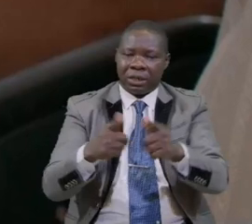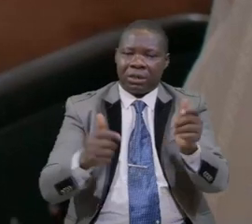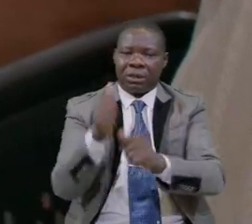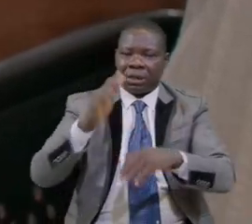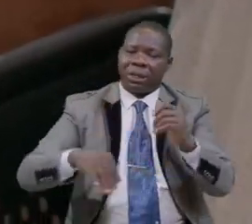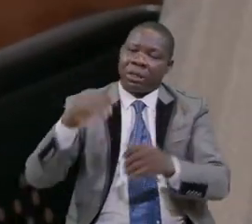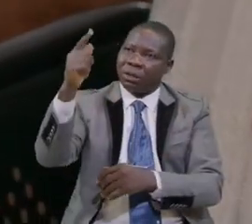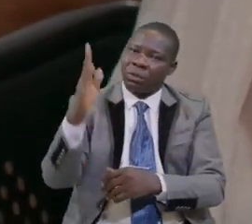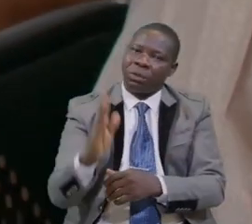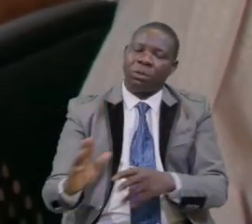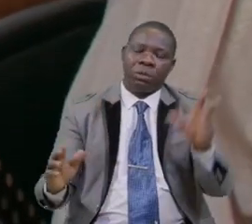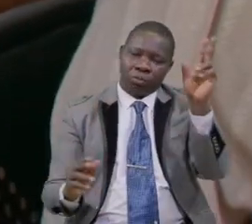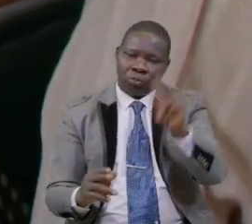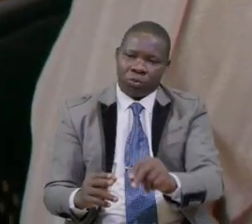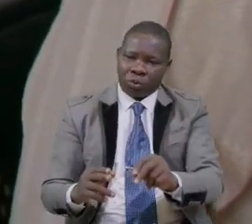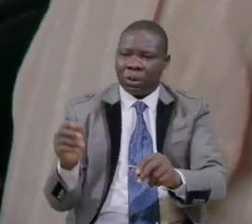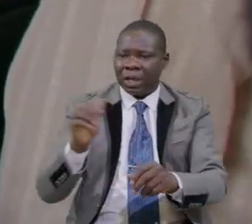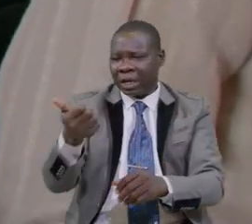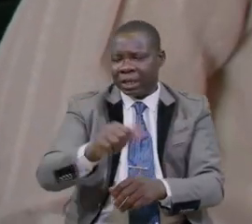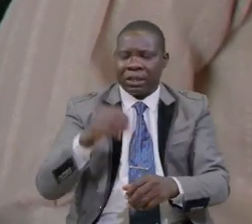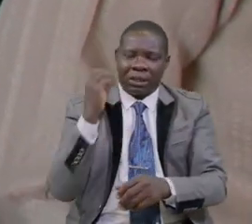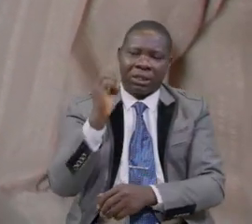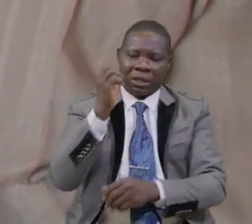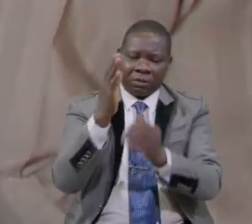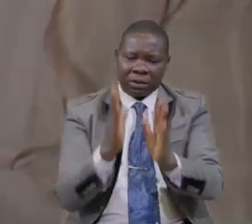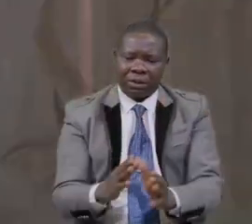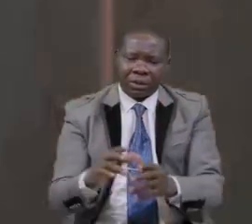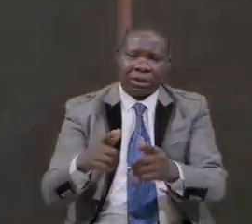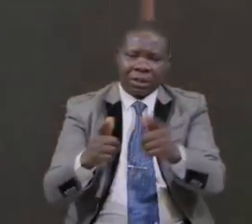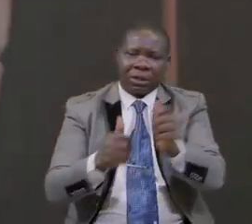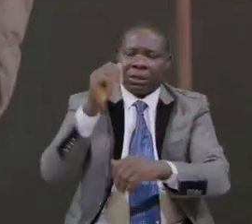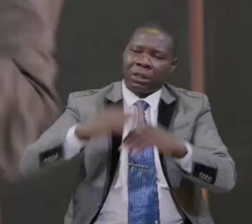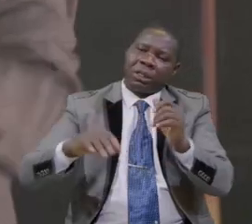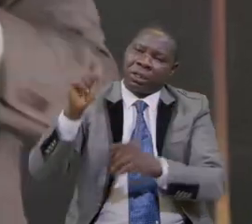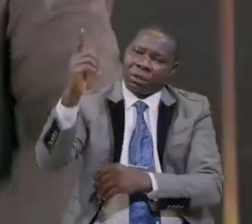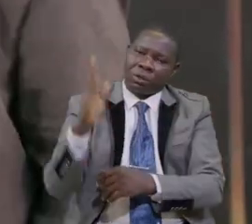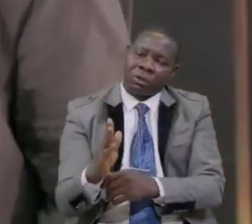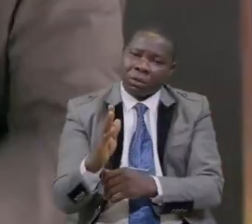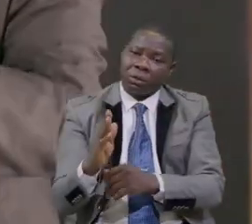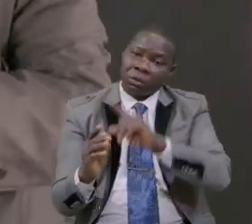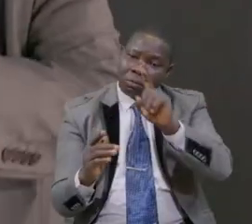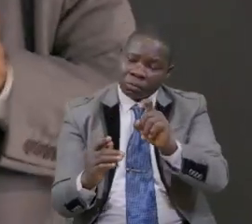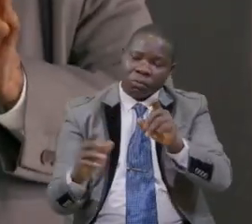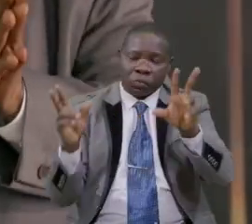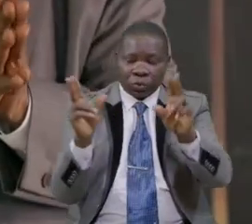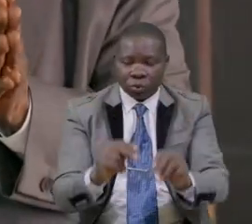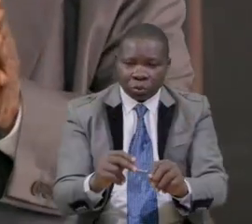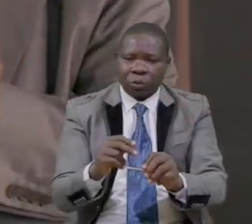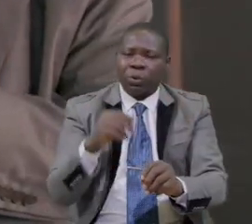Dieu? Quel que soit ce qu'ils disent, derrière, au-delà, contrairement à ce que Dieu a